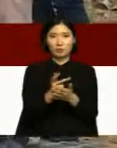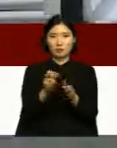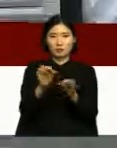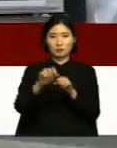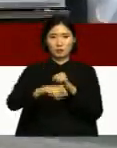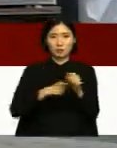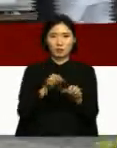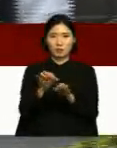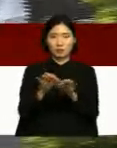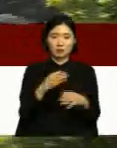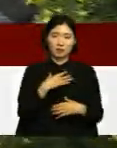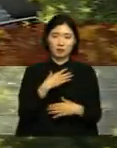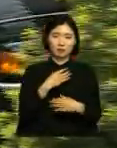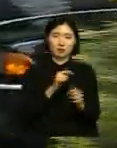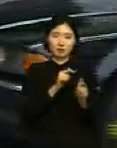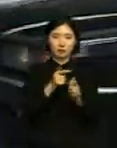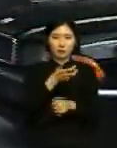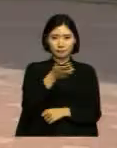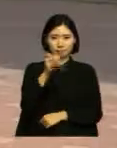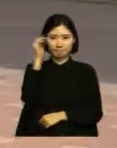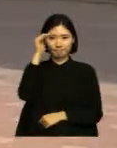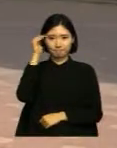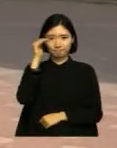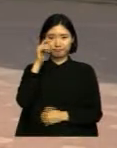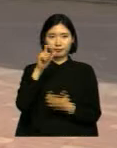안전거리 조성사업을 둘러보는 일정입니다.